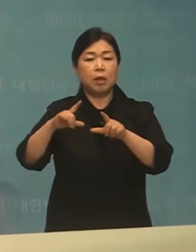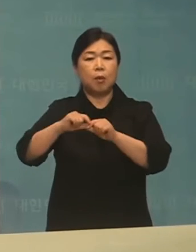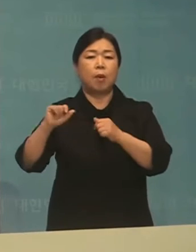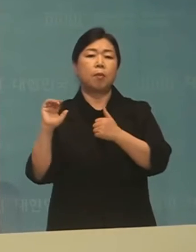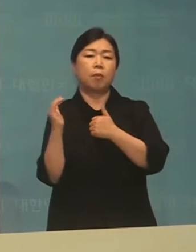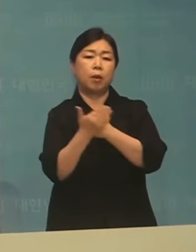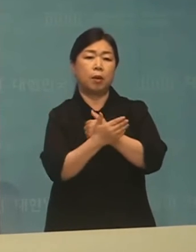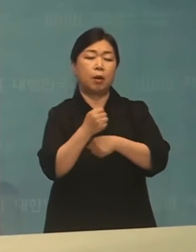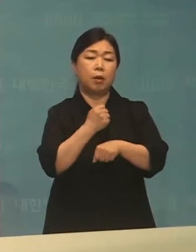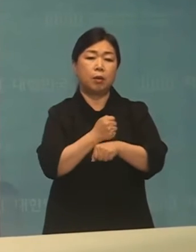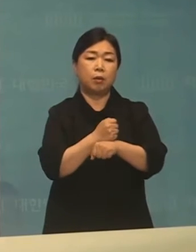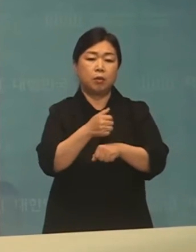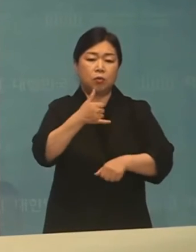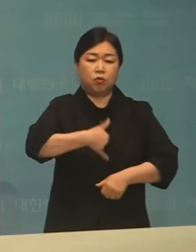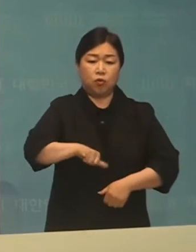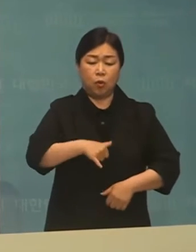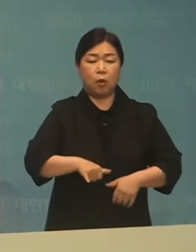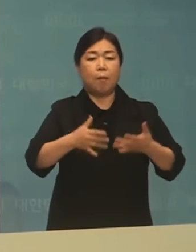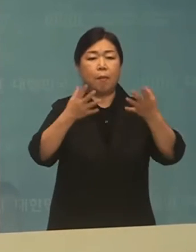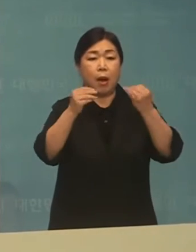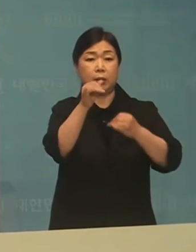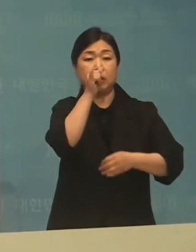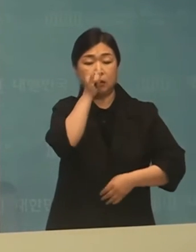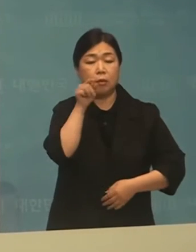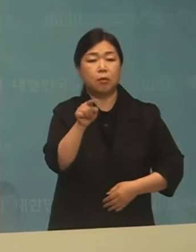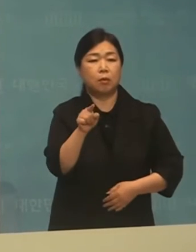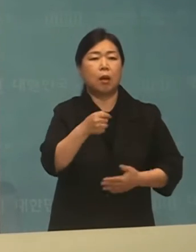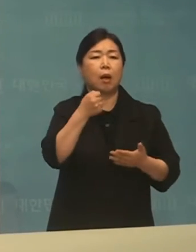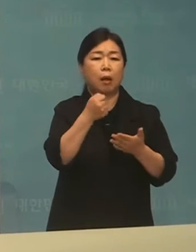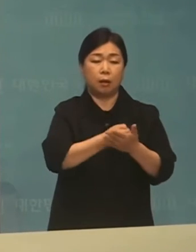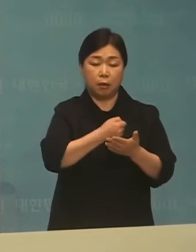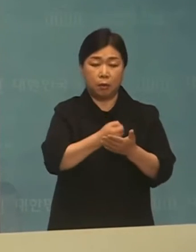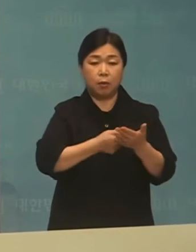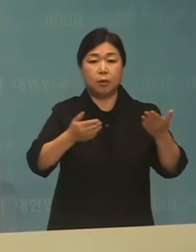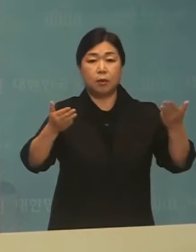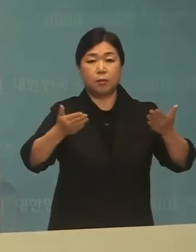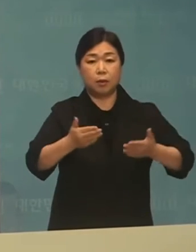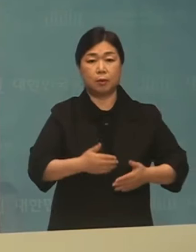독립운동가 후손이 수서 남아있다는 것은 안타까운 일입니다.